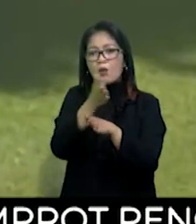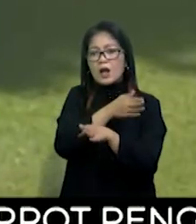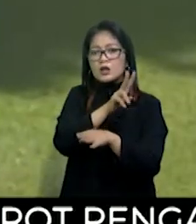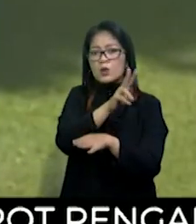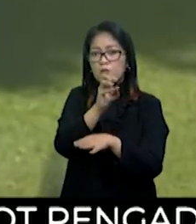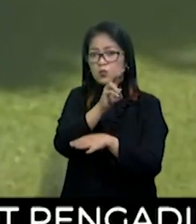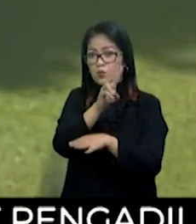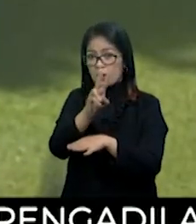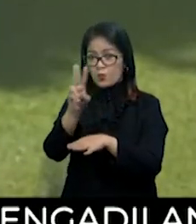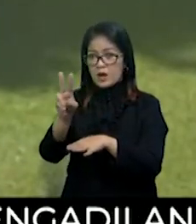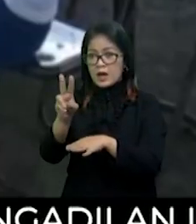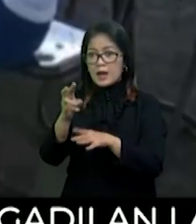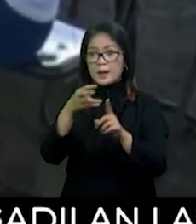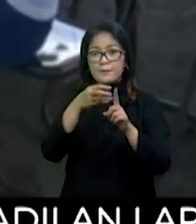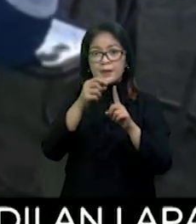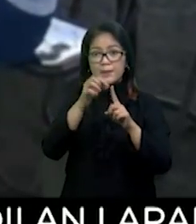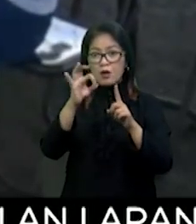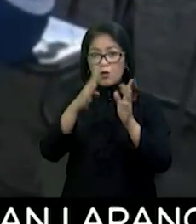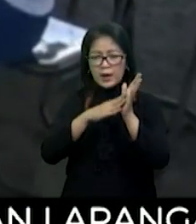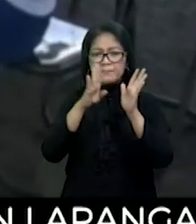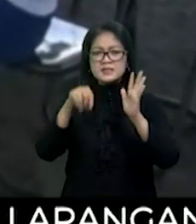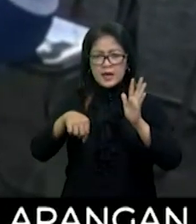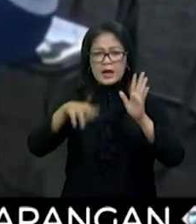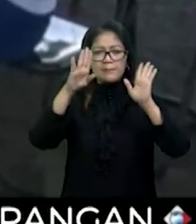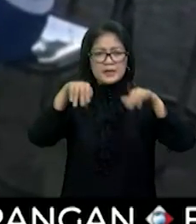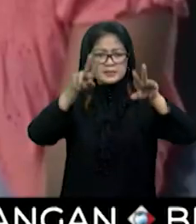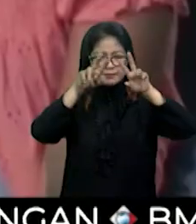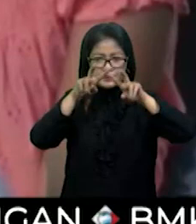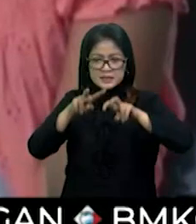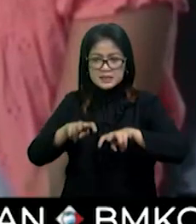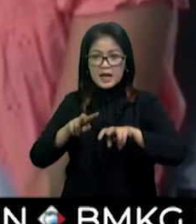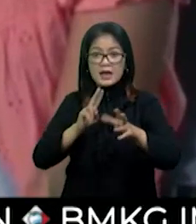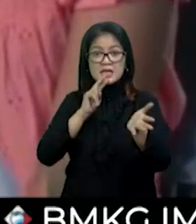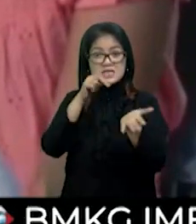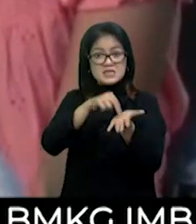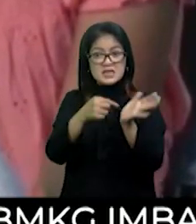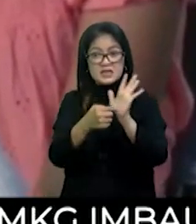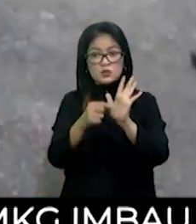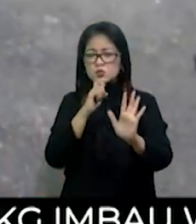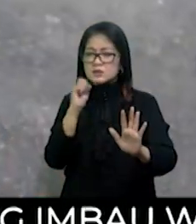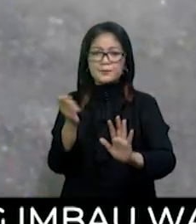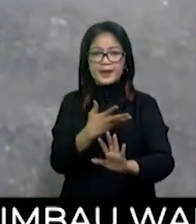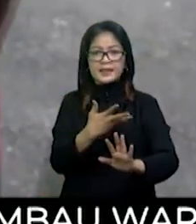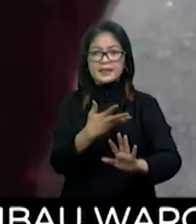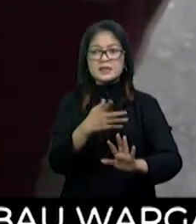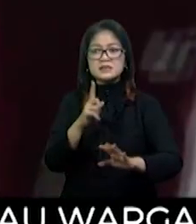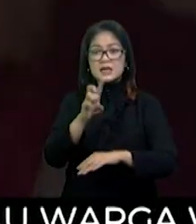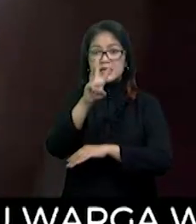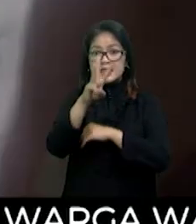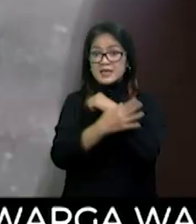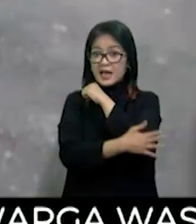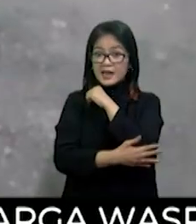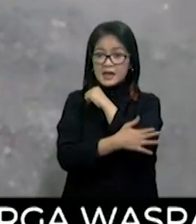Saat ini Badan POM tengah mengkaji dan akan mengeluarkan izin penggunaan darurat sesegera mungkin setelah di 3 negara asal